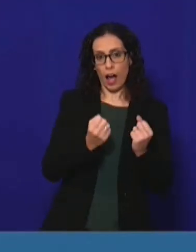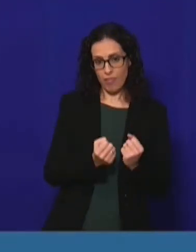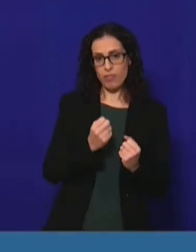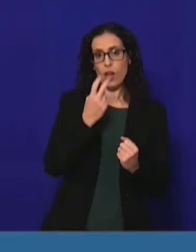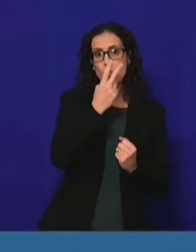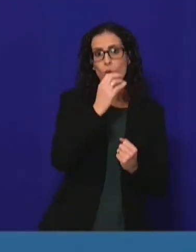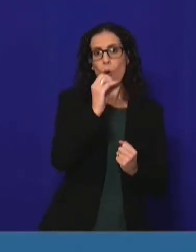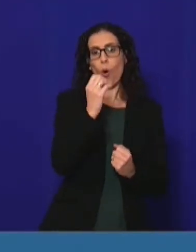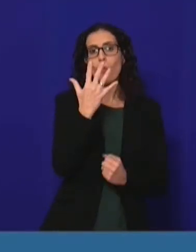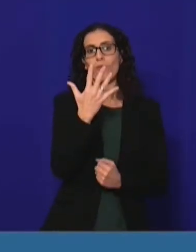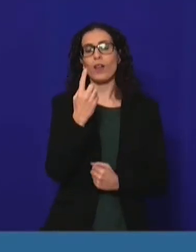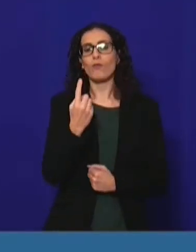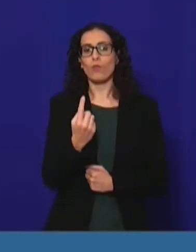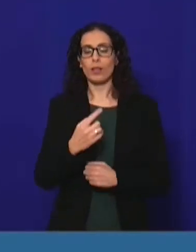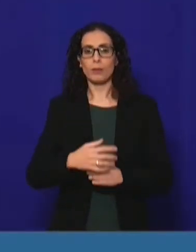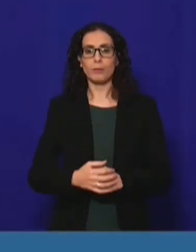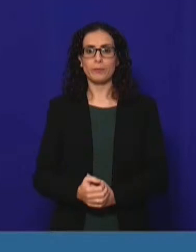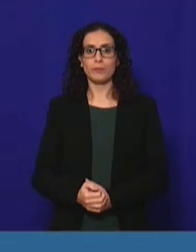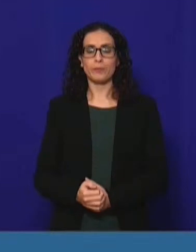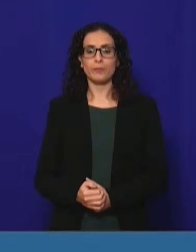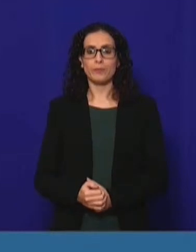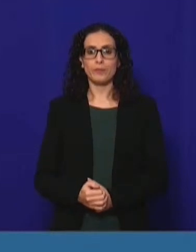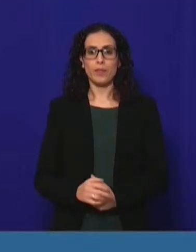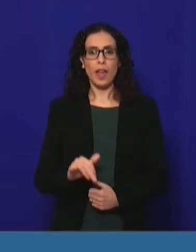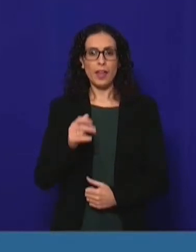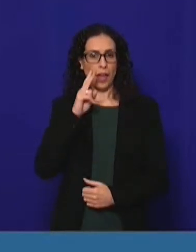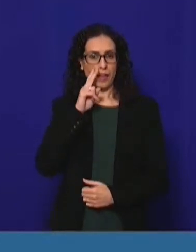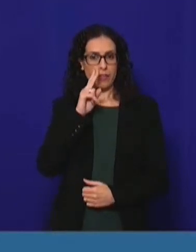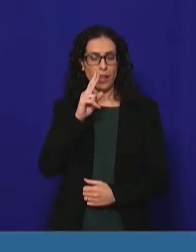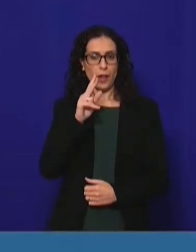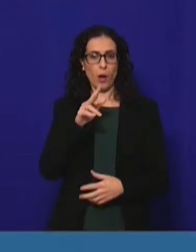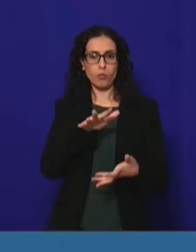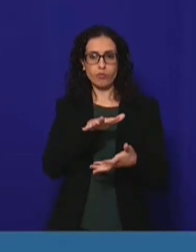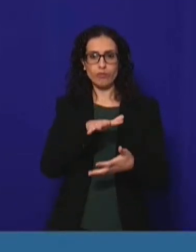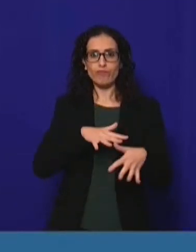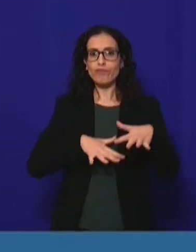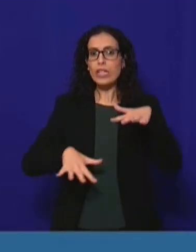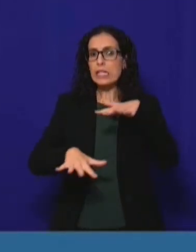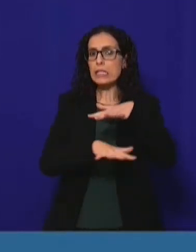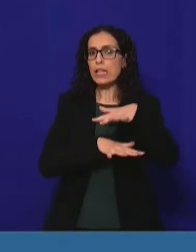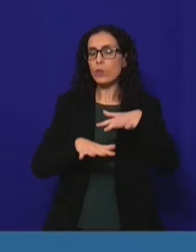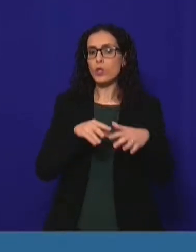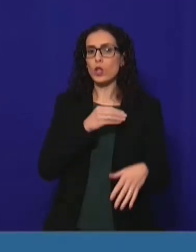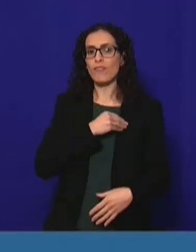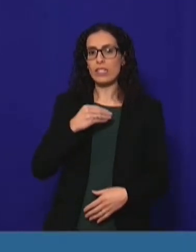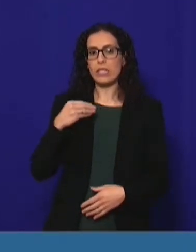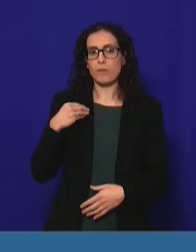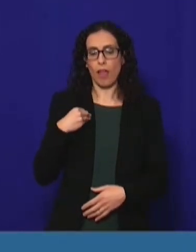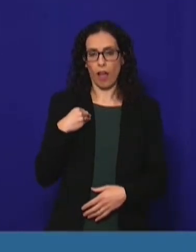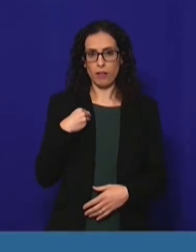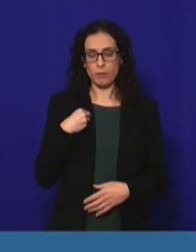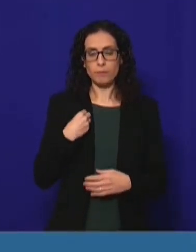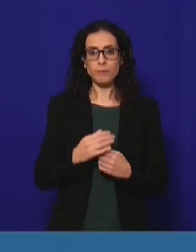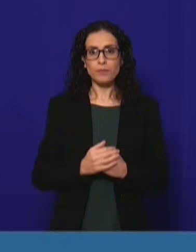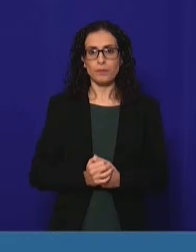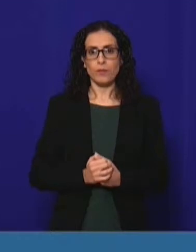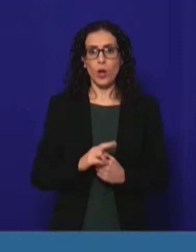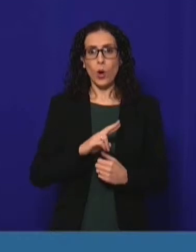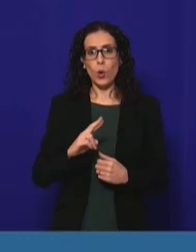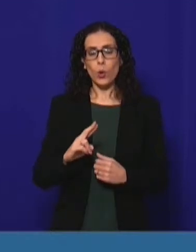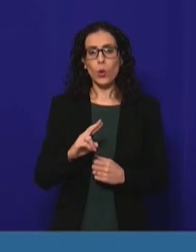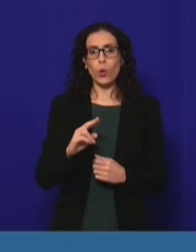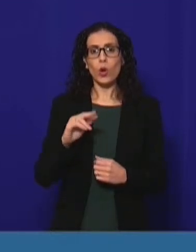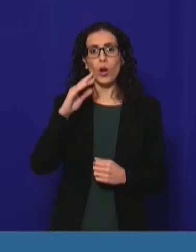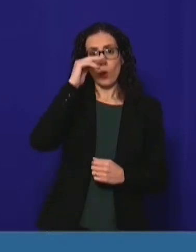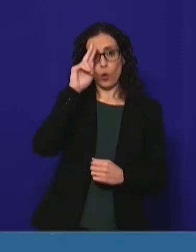2051 persuna. Jekk inħarsu naqra lejn is-sitwazzjoni li għandna fl-isptarijiet tagħna kif ukoll f'dawk